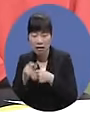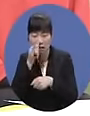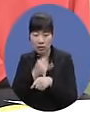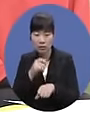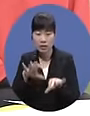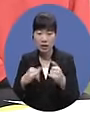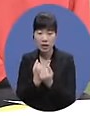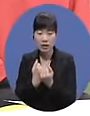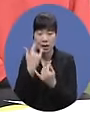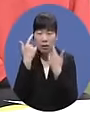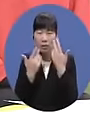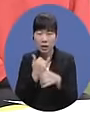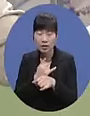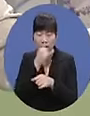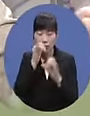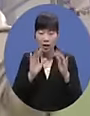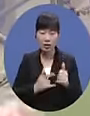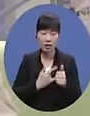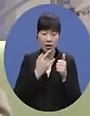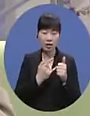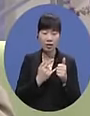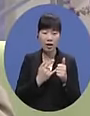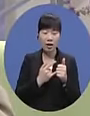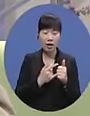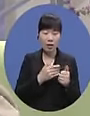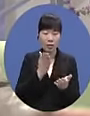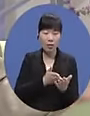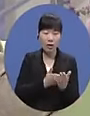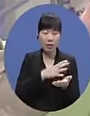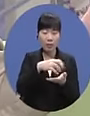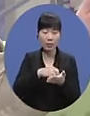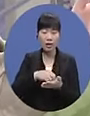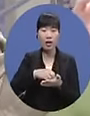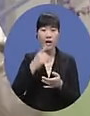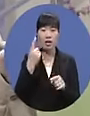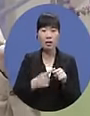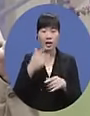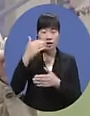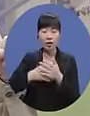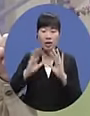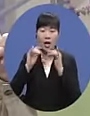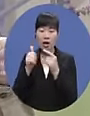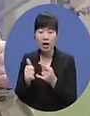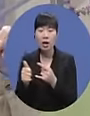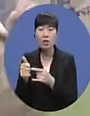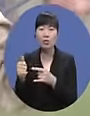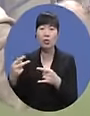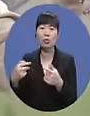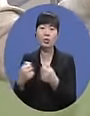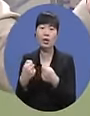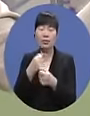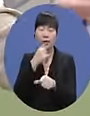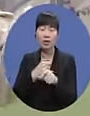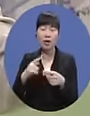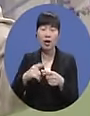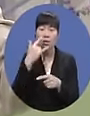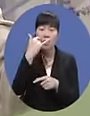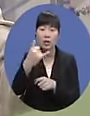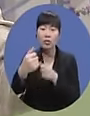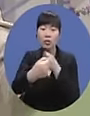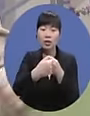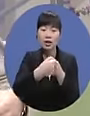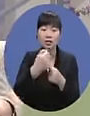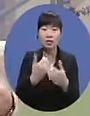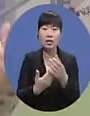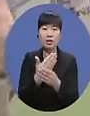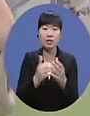동네 아줌마들 물어보고 애들한테 구슬받고 이러다가 나머지 애들하고 또 싸움이 일어나요. 그렇죠. 그리고 네네. 그 애들의 부모하고 또 싸움이